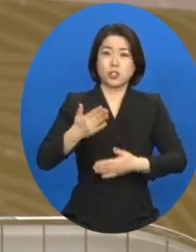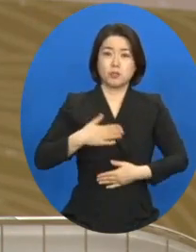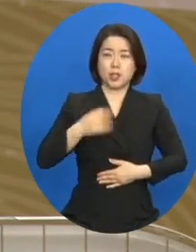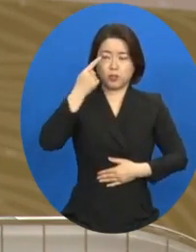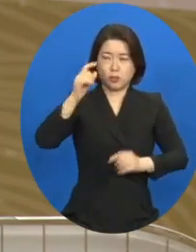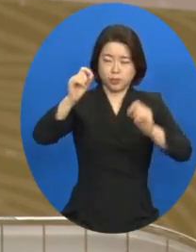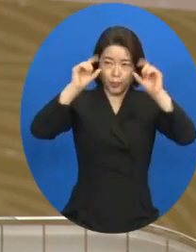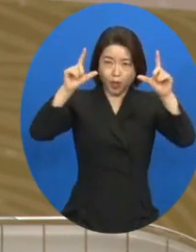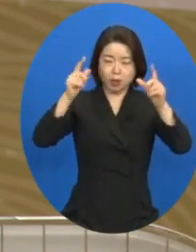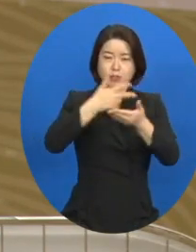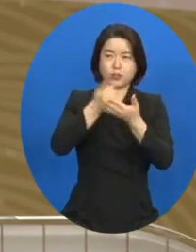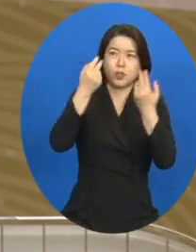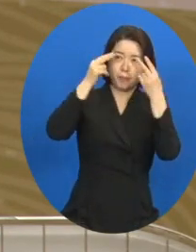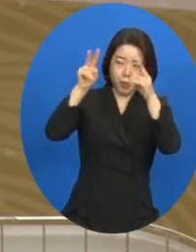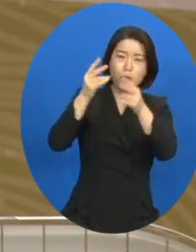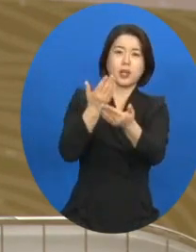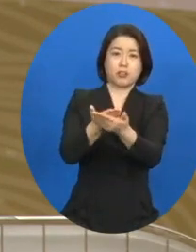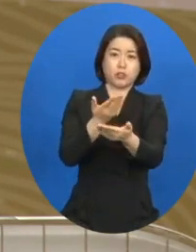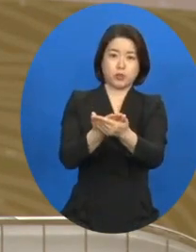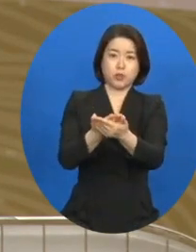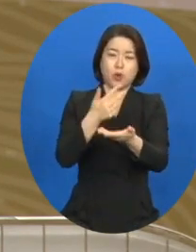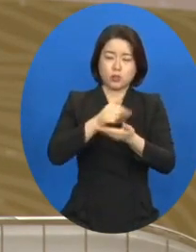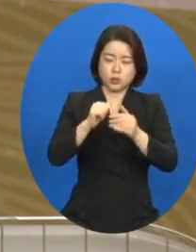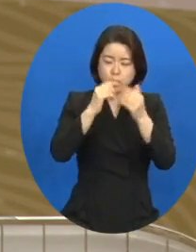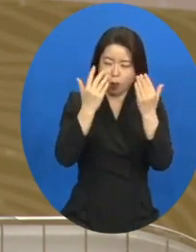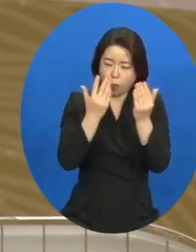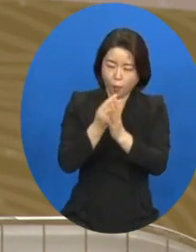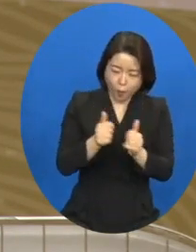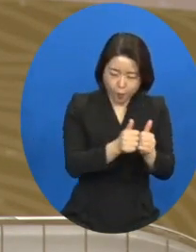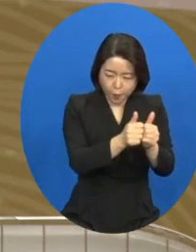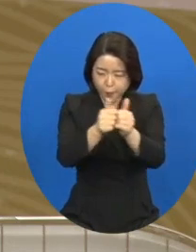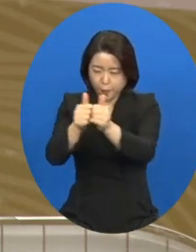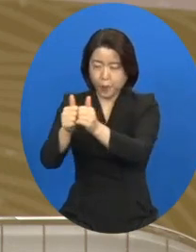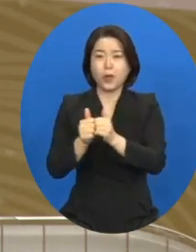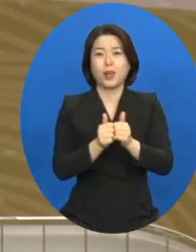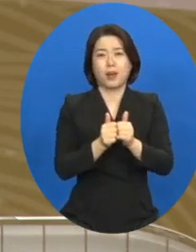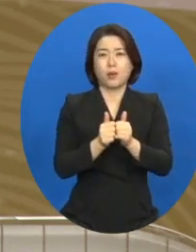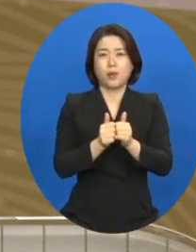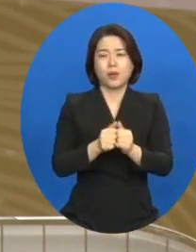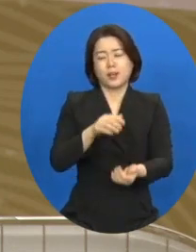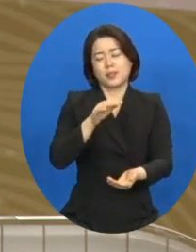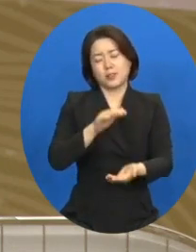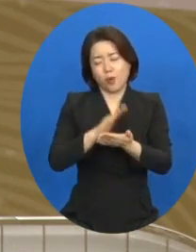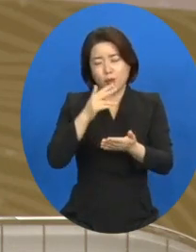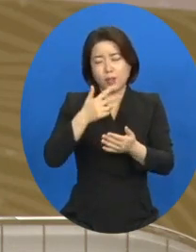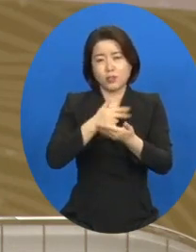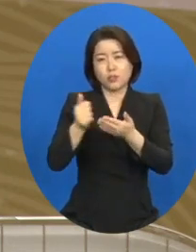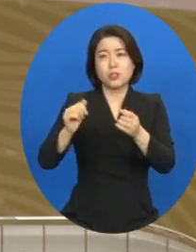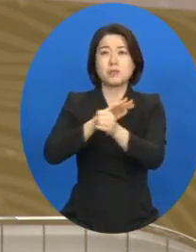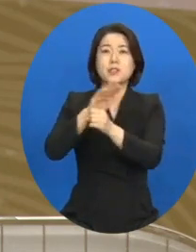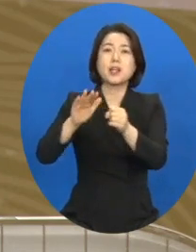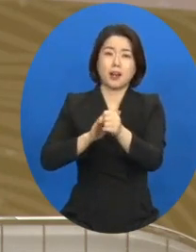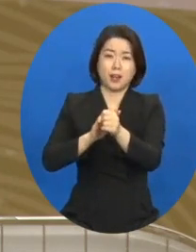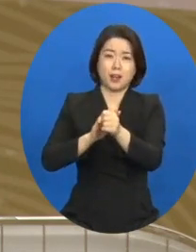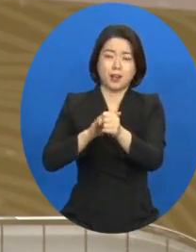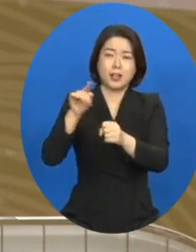열어 주를 보게 하시고 주님과 온전히 동행하며 그리고 뜨겁게 주님을 사랑하는